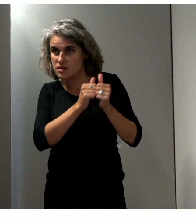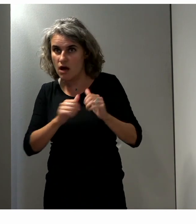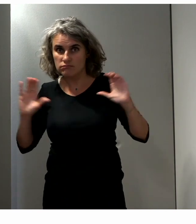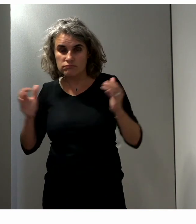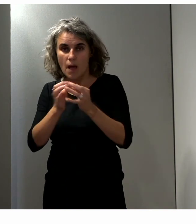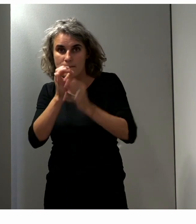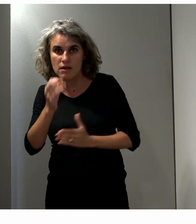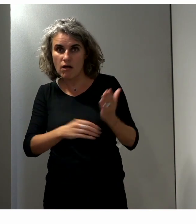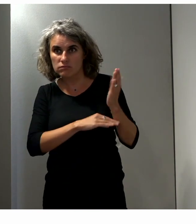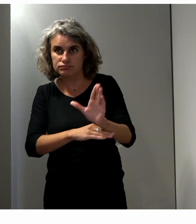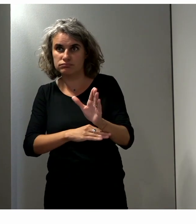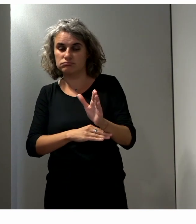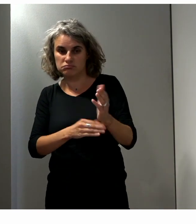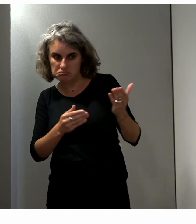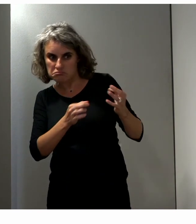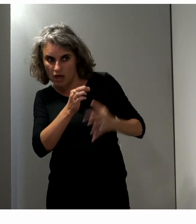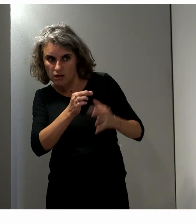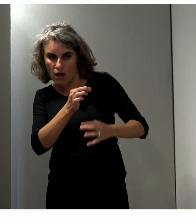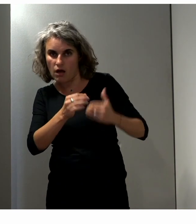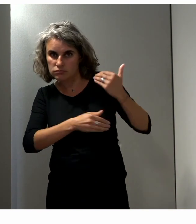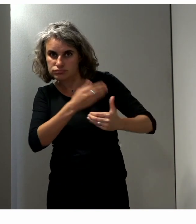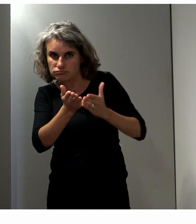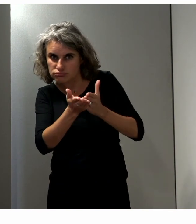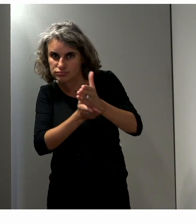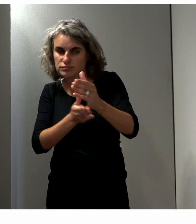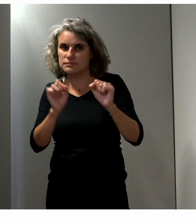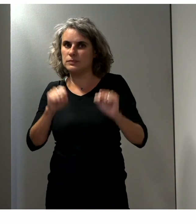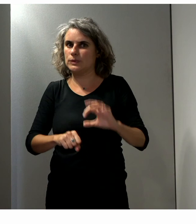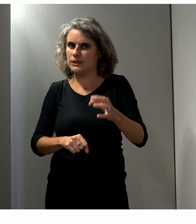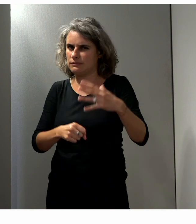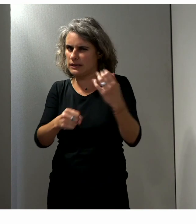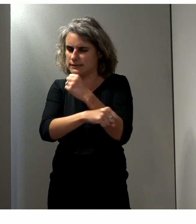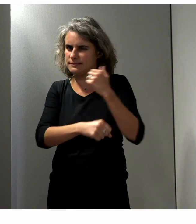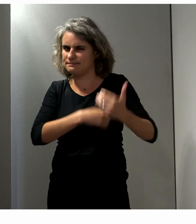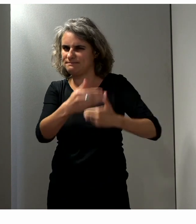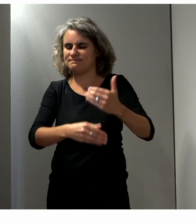qu'on en est, il faut qu'on aille plus loin. Et on voit qu'on peut le faire, on peut relever des défis et